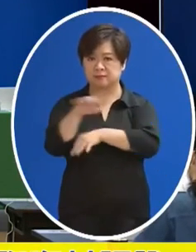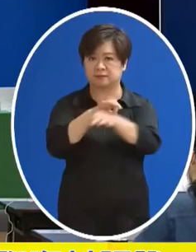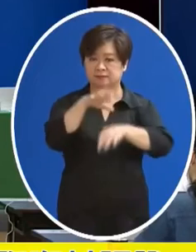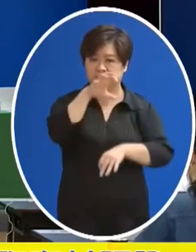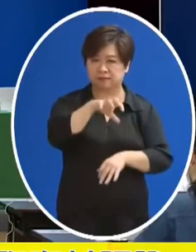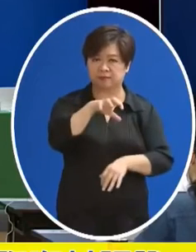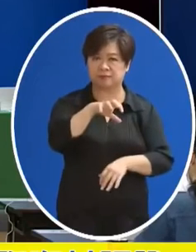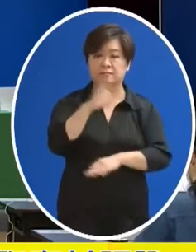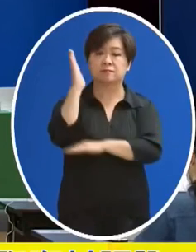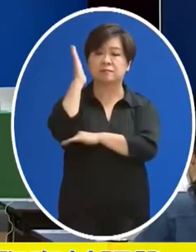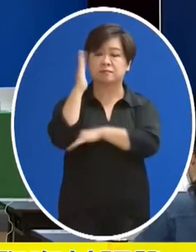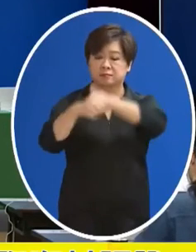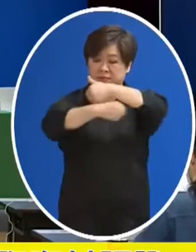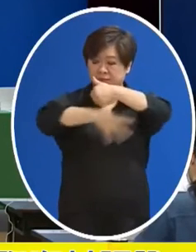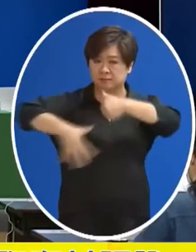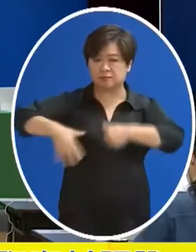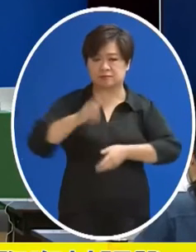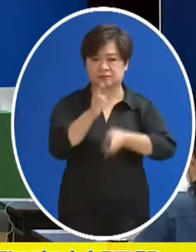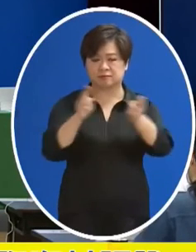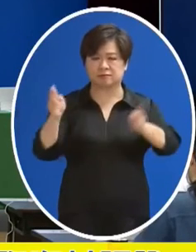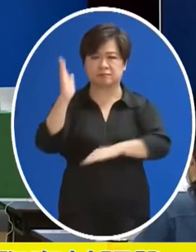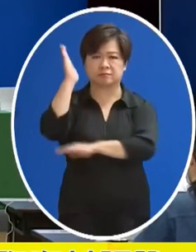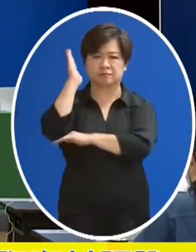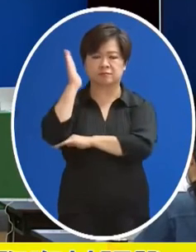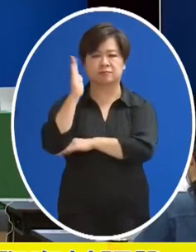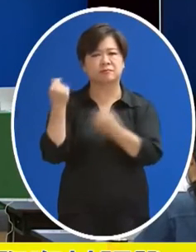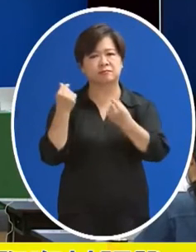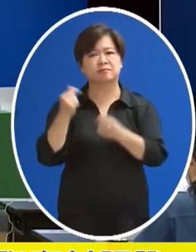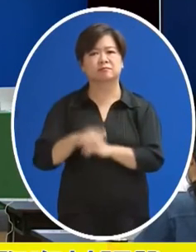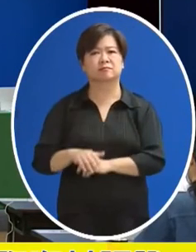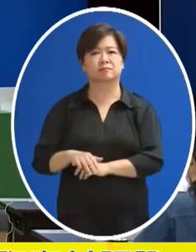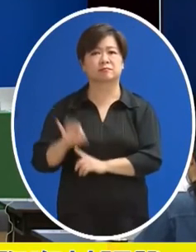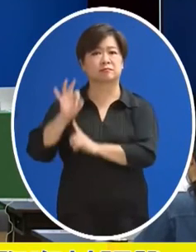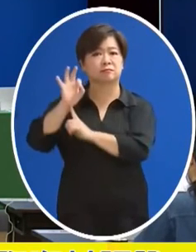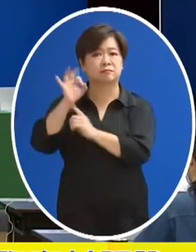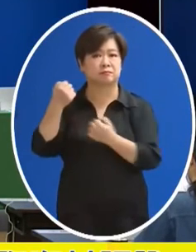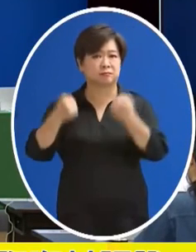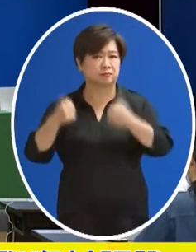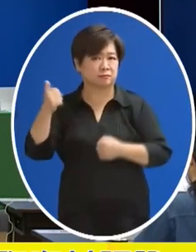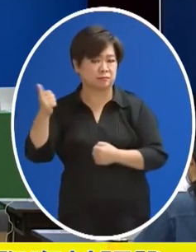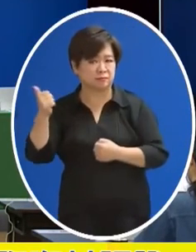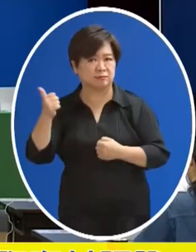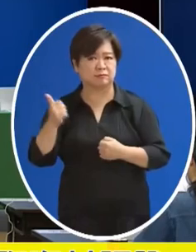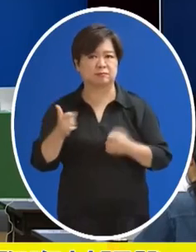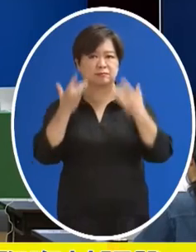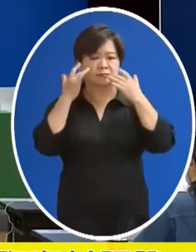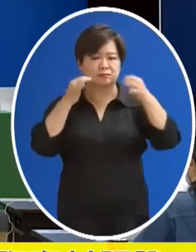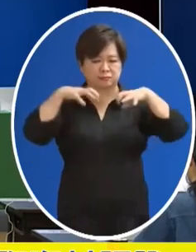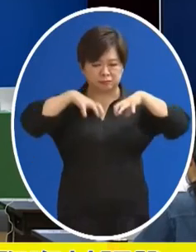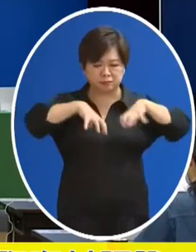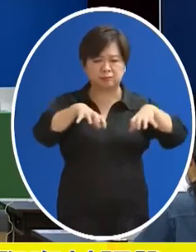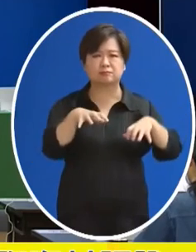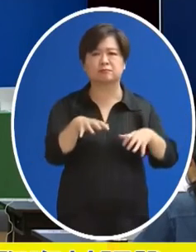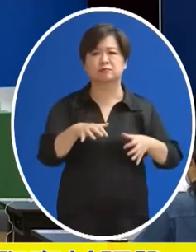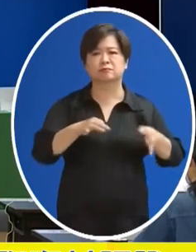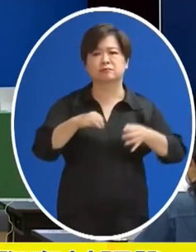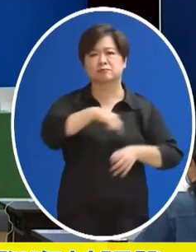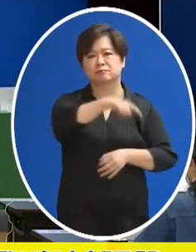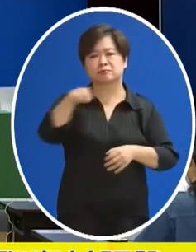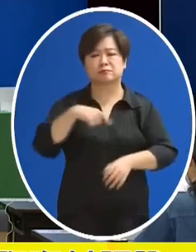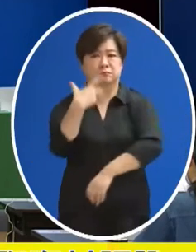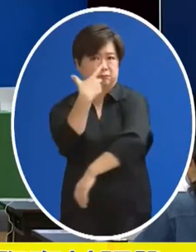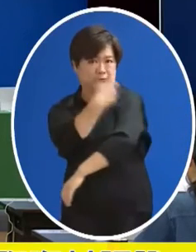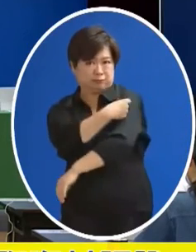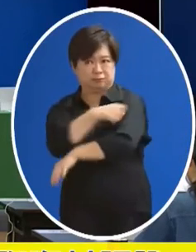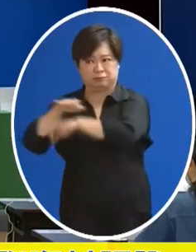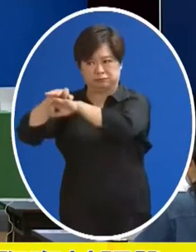部的部会有请地方政府帮忙，包含公车司机或是市场摊商来造册接种，那如果到目前